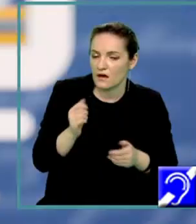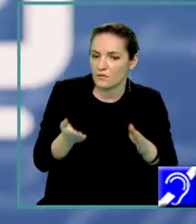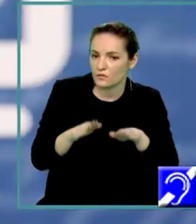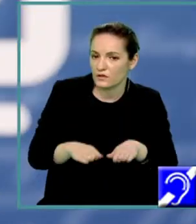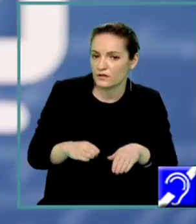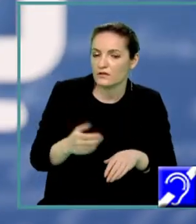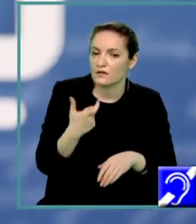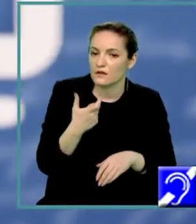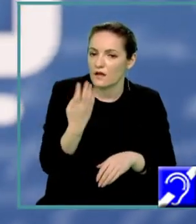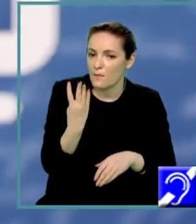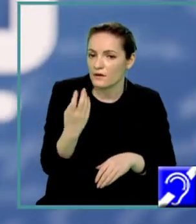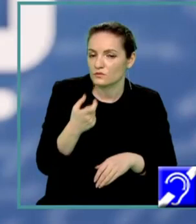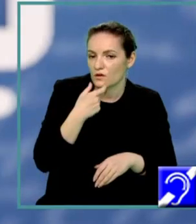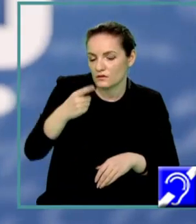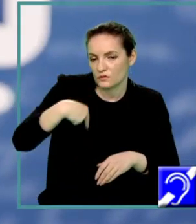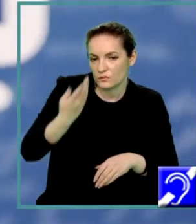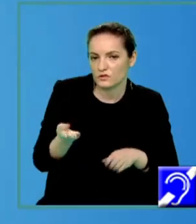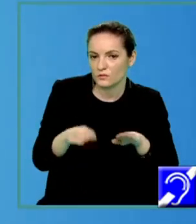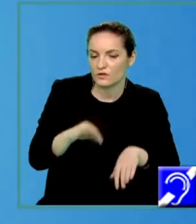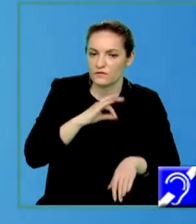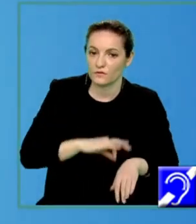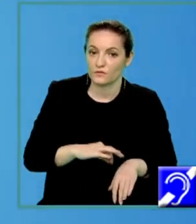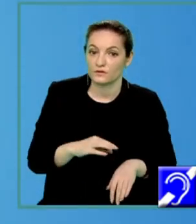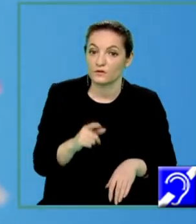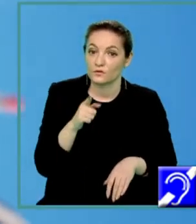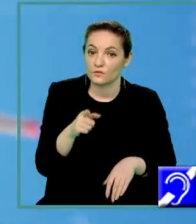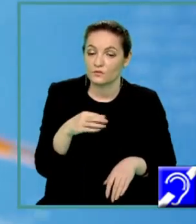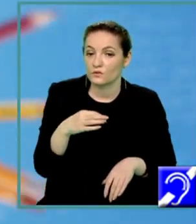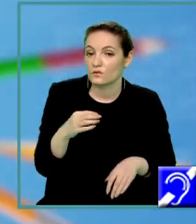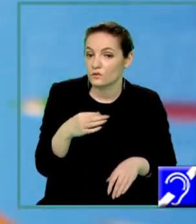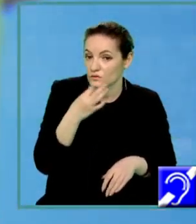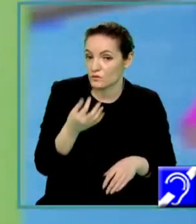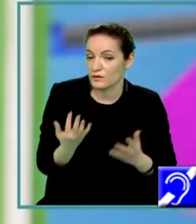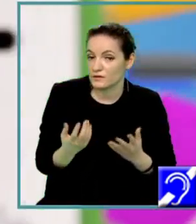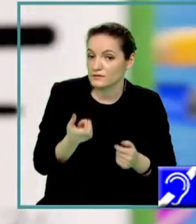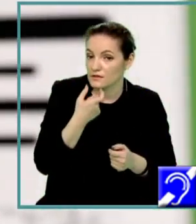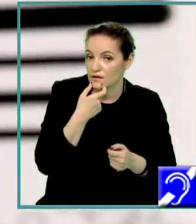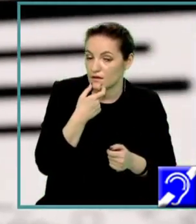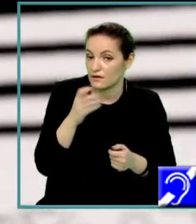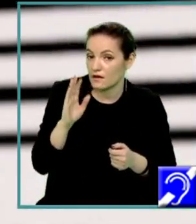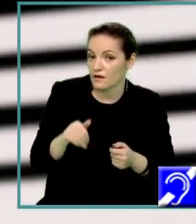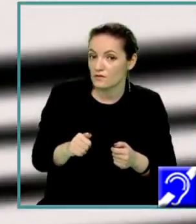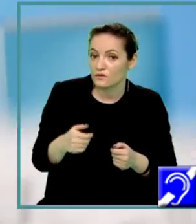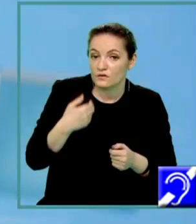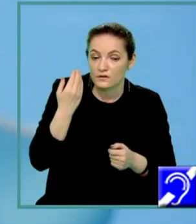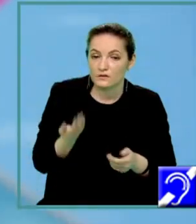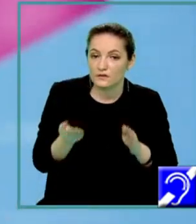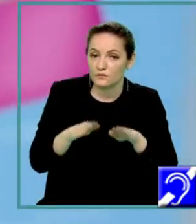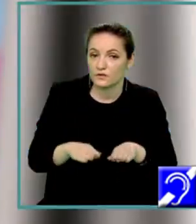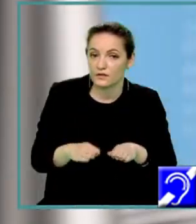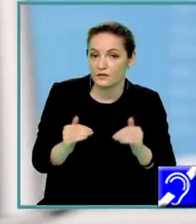fiul. Călătorule, spune câți ani a avut Diofant când a murit? Comparăm răspunsurile după ora de